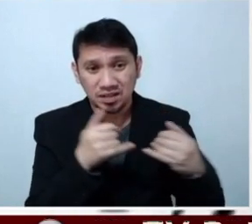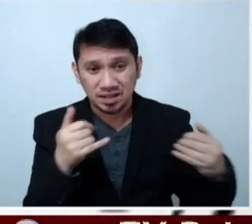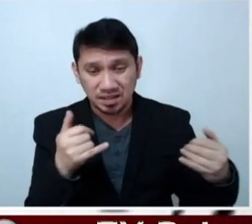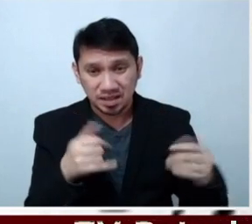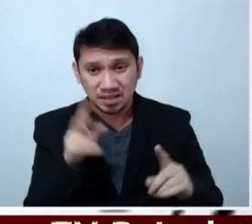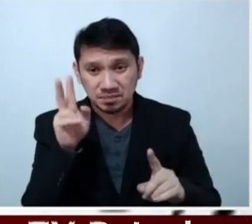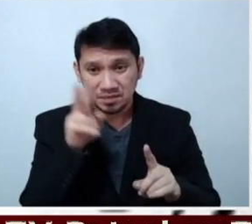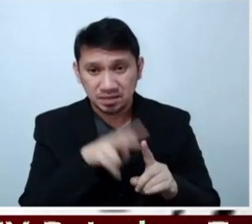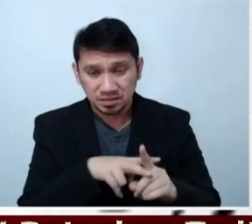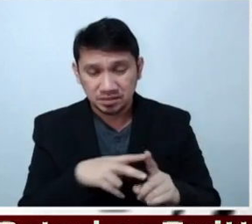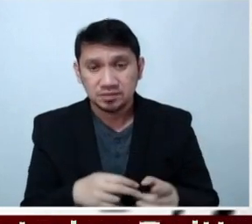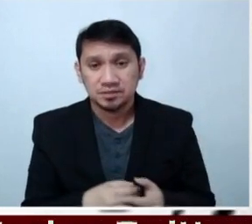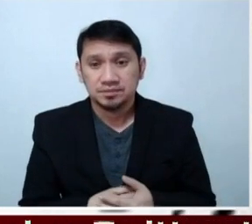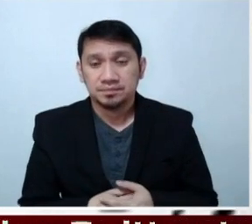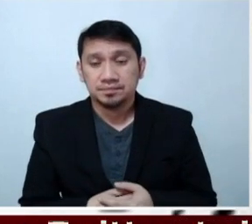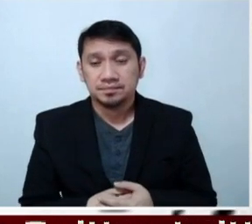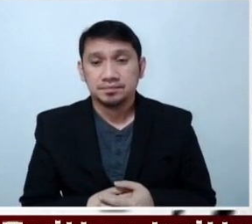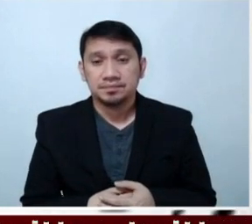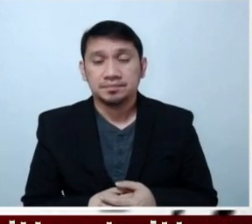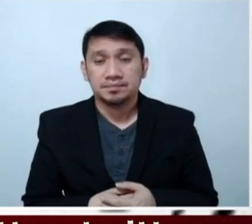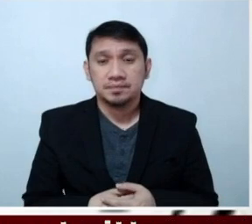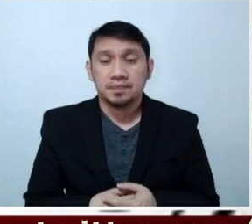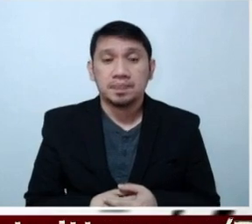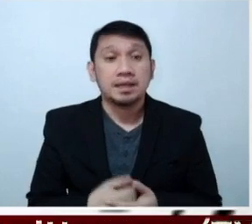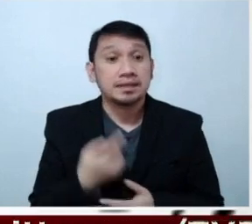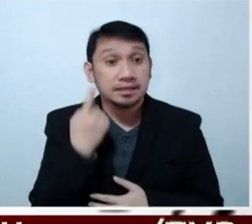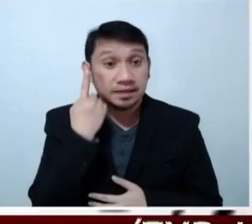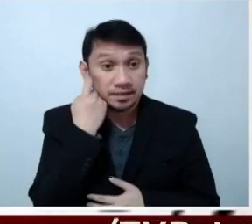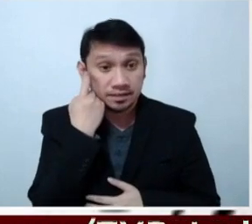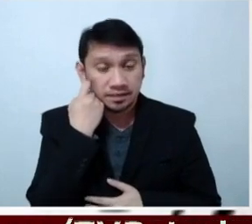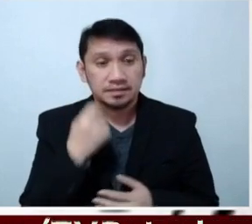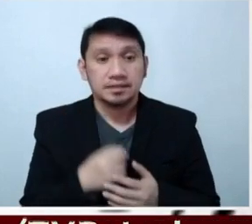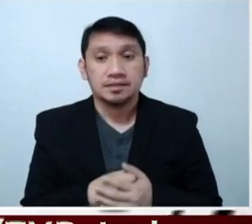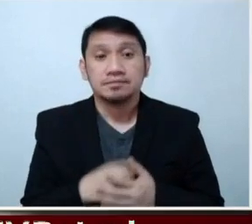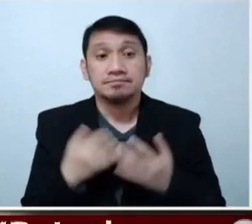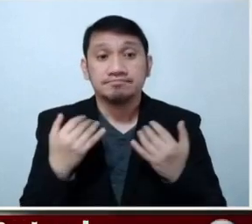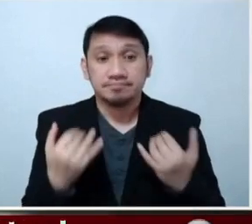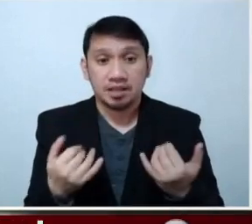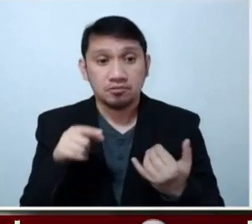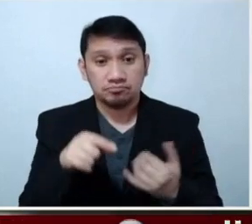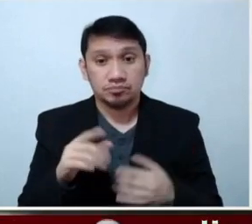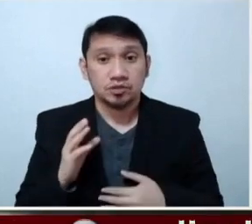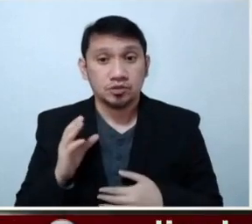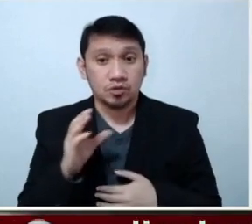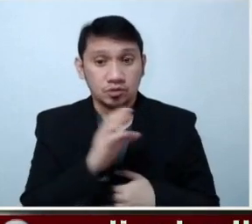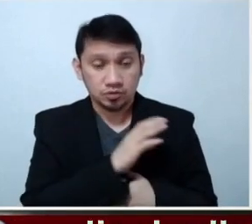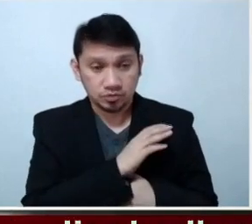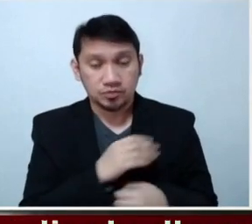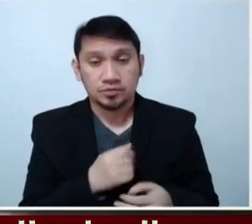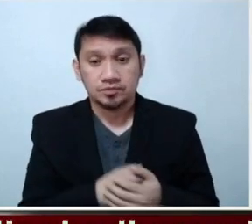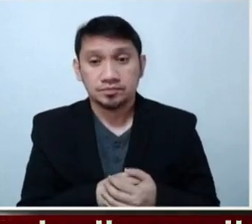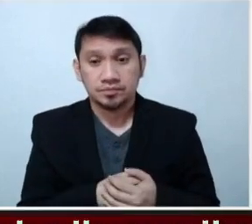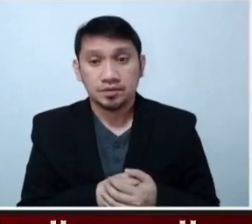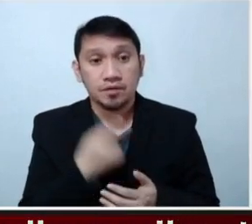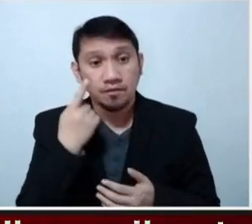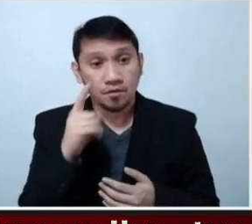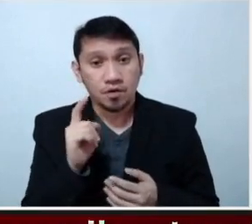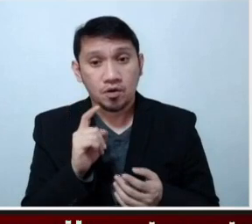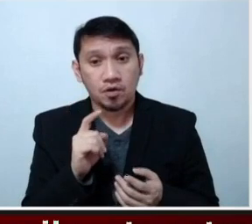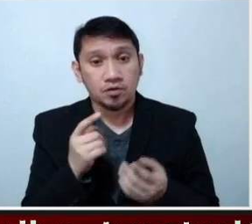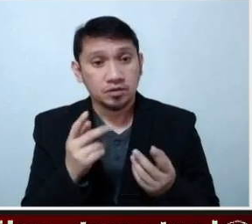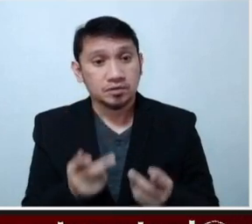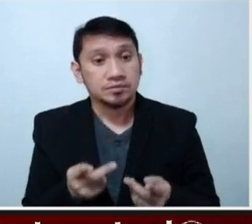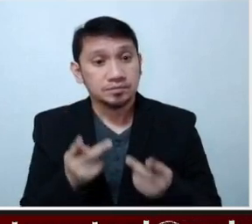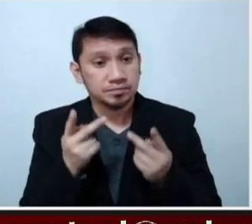objection, the motion is hereby approved. Kanina, lusot na sa House Committee on Suffrage and Electoral Reforms ang